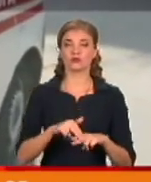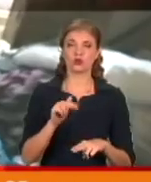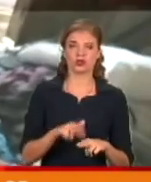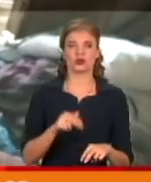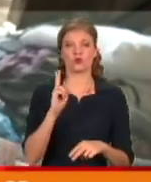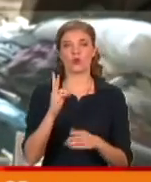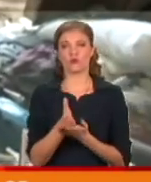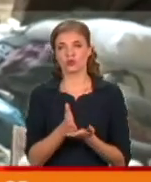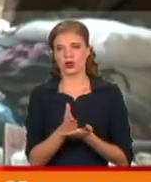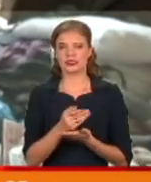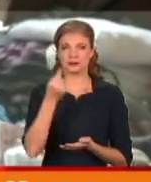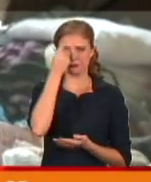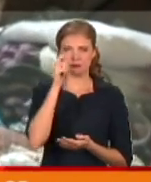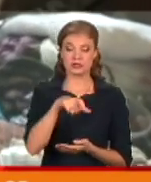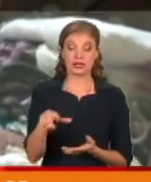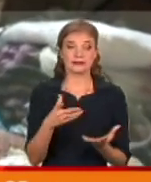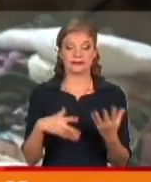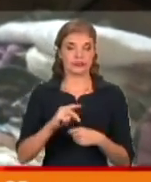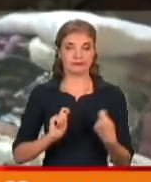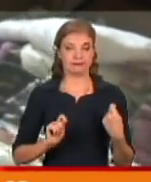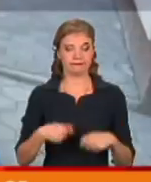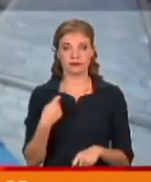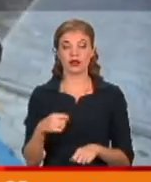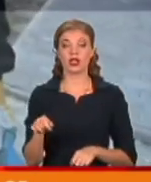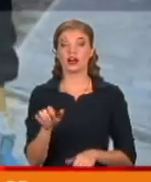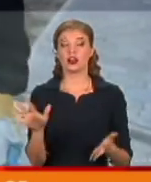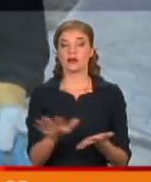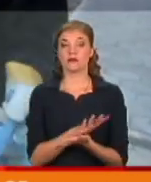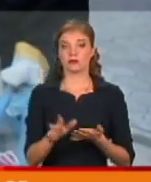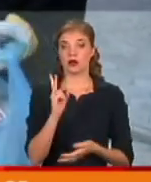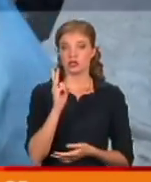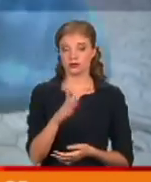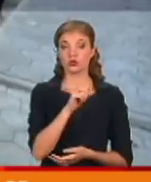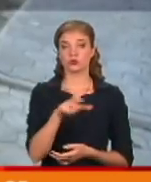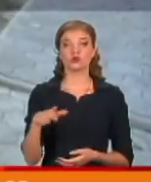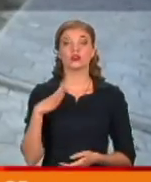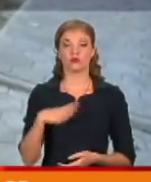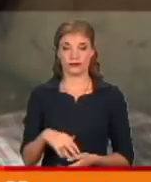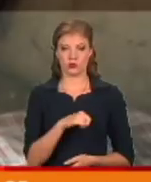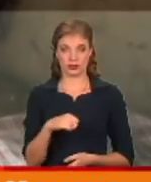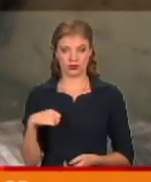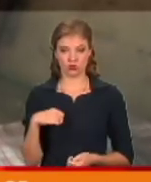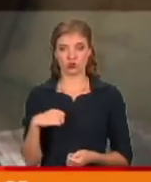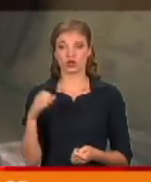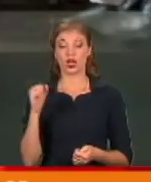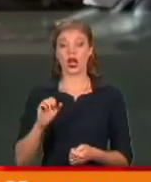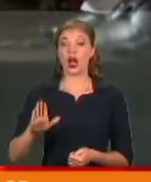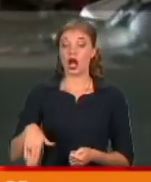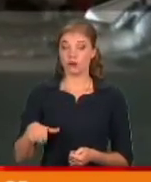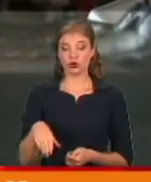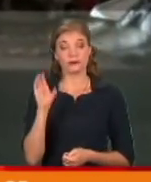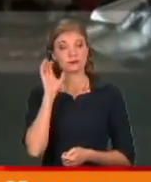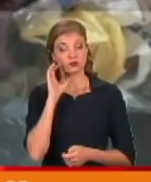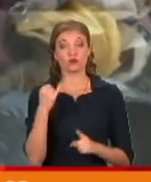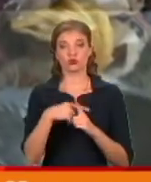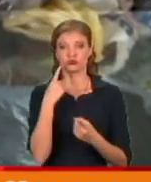Поліціянтів, комунальників, психіатрів – усе намарно. Прибирати захаращену хату людям довелося самотужки. А потім